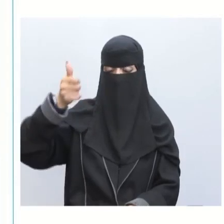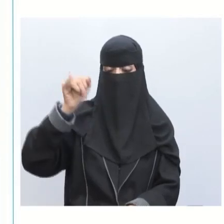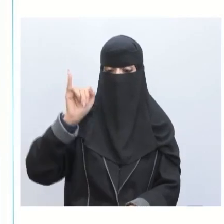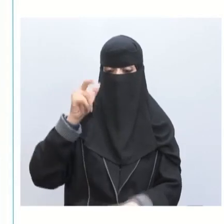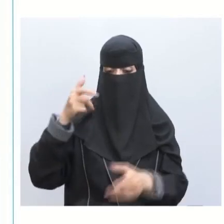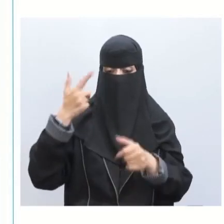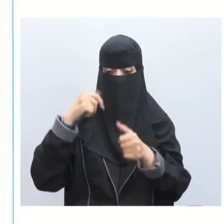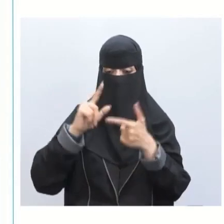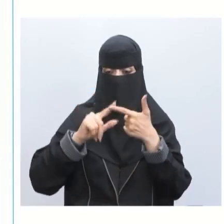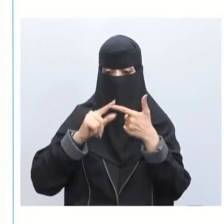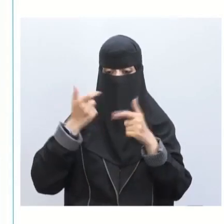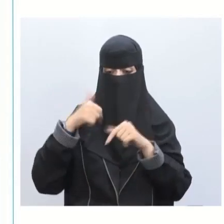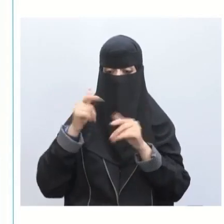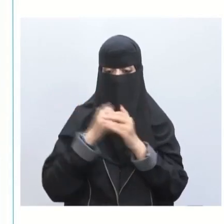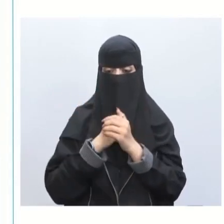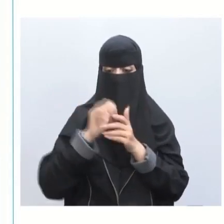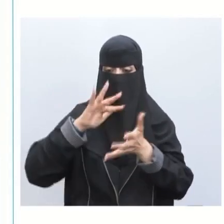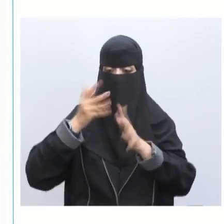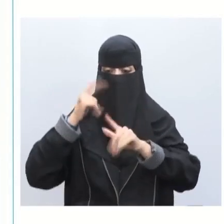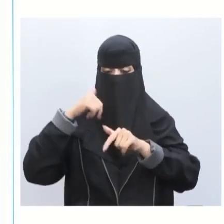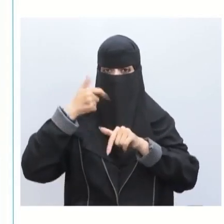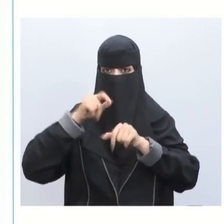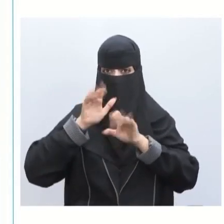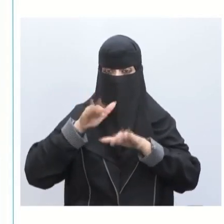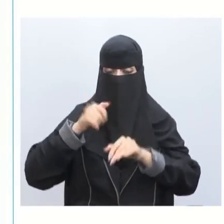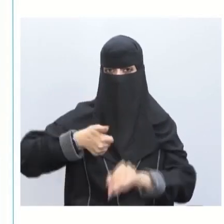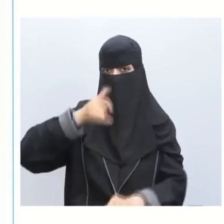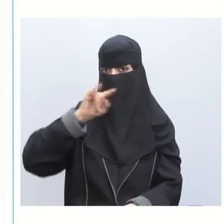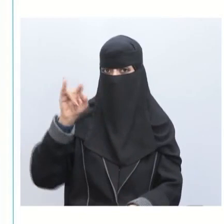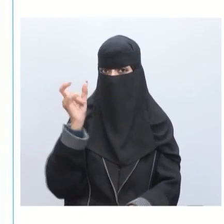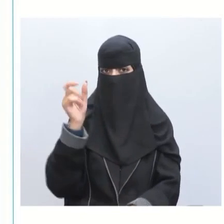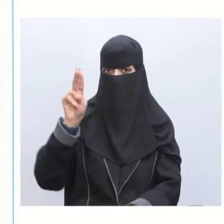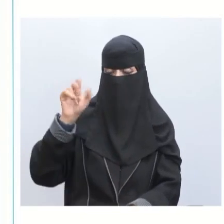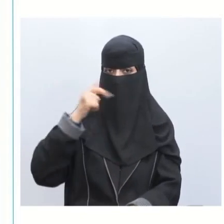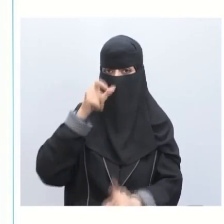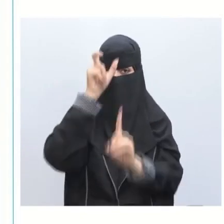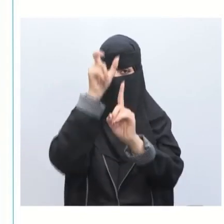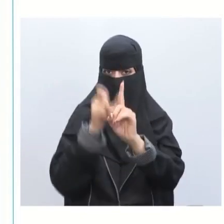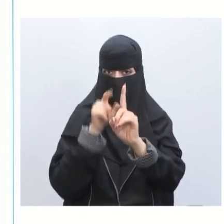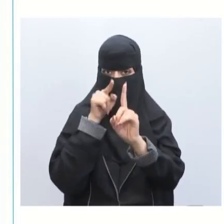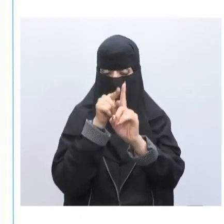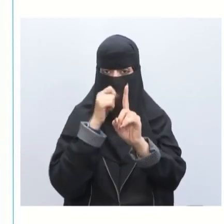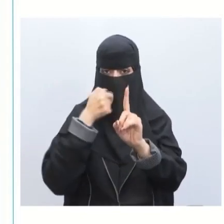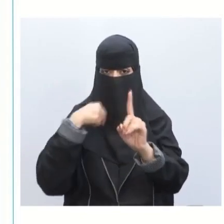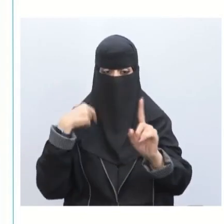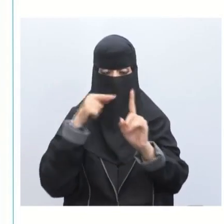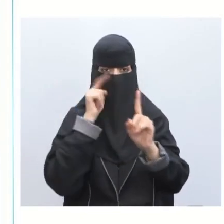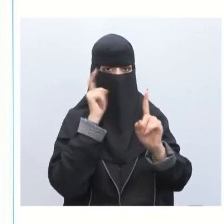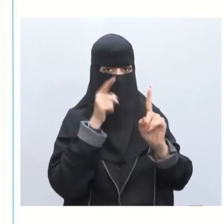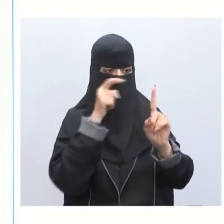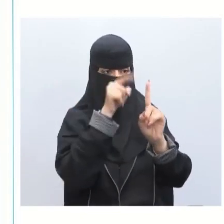الثاني من الدوافع الداخليه قد يكون الانتقام شخصيا من خلال استهداف